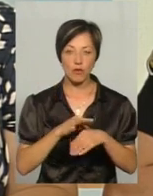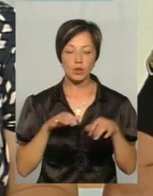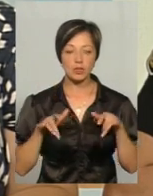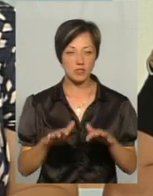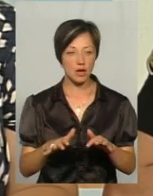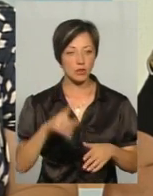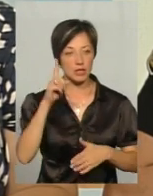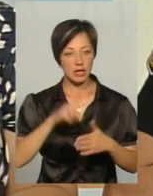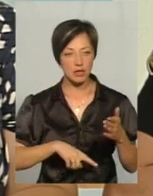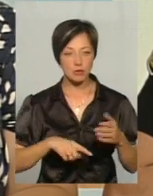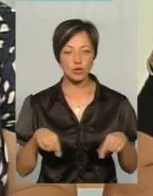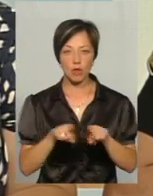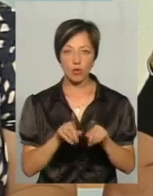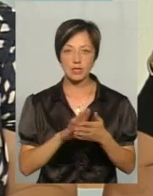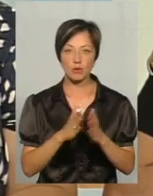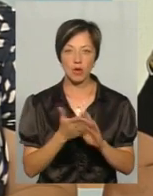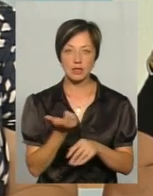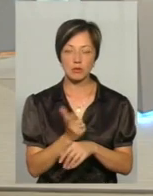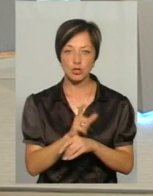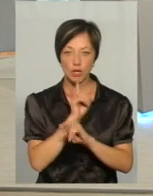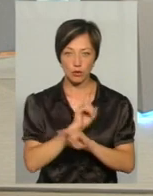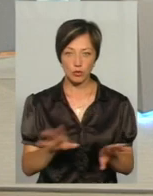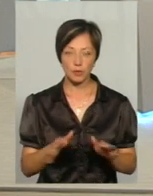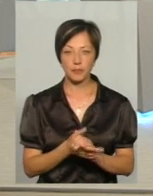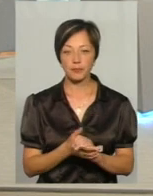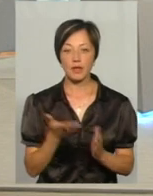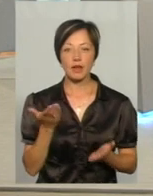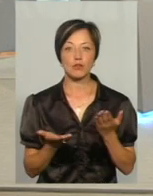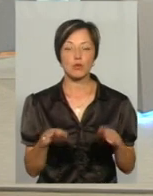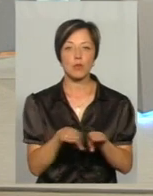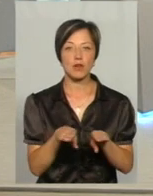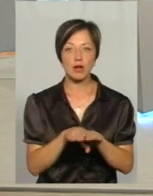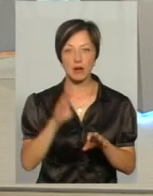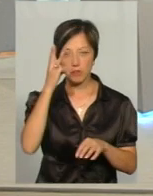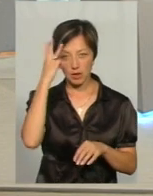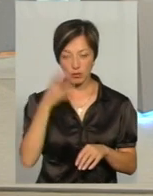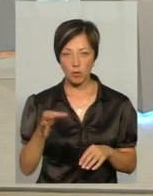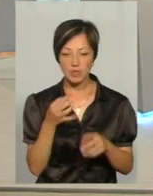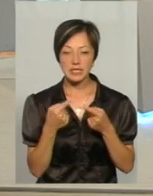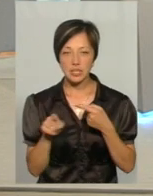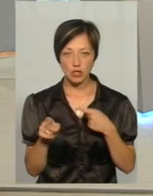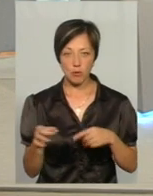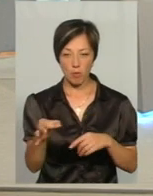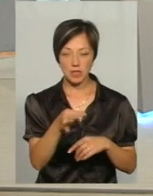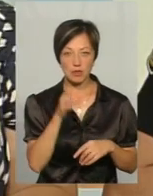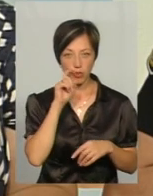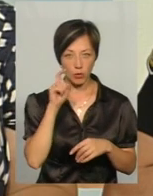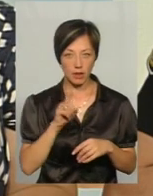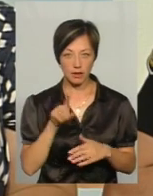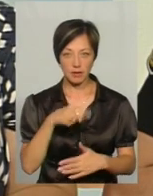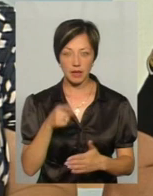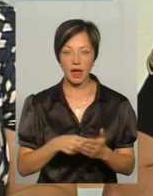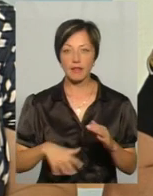заходи, надіємося, що такої ситуації більше не буде. А якщо порівняти Хмельницьку область з іншими областями України? Ну,